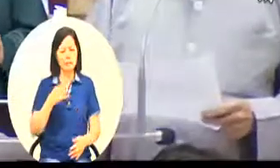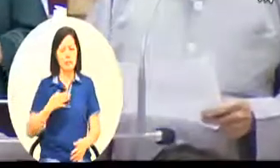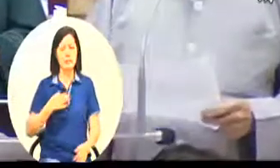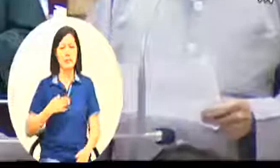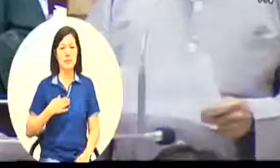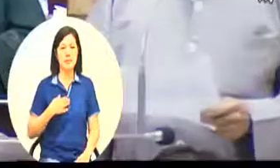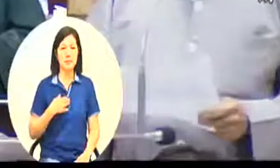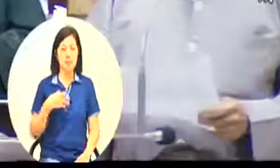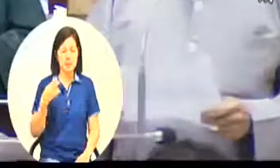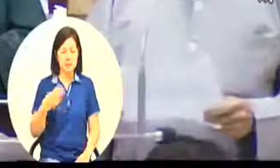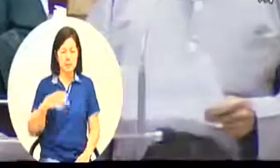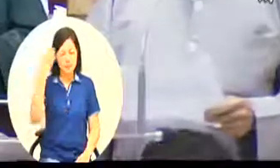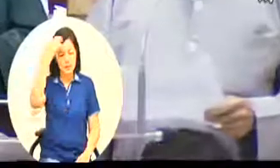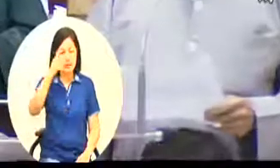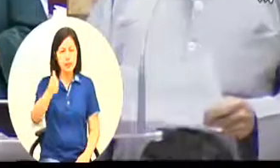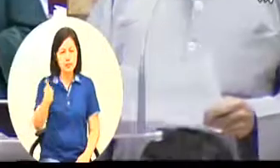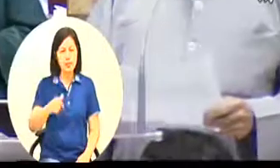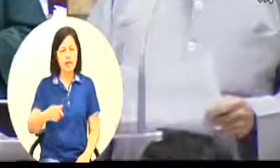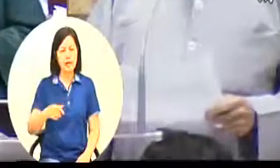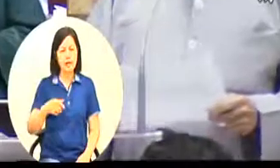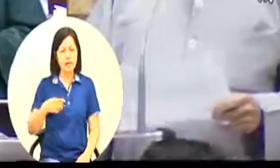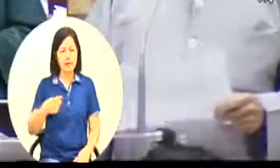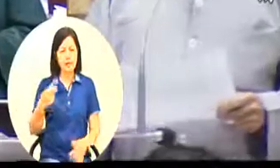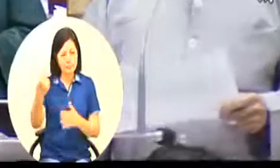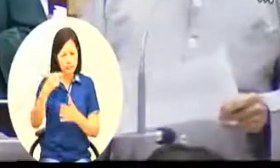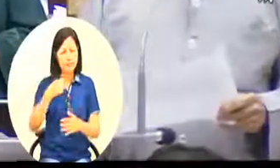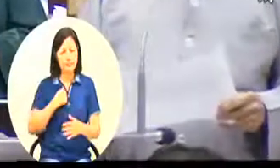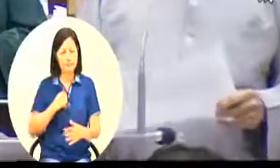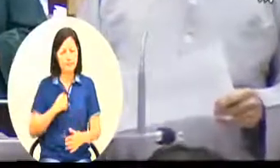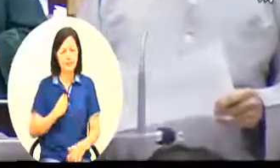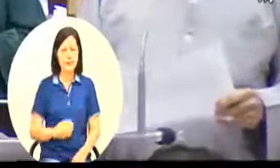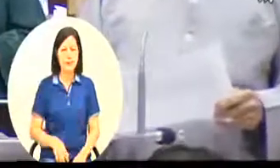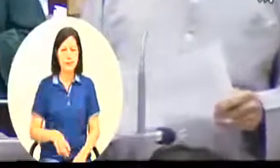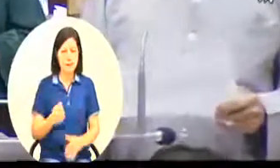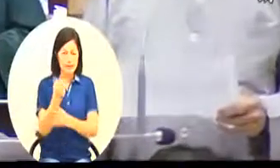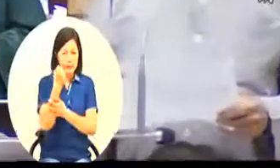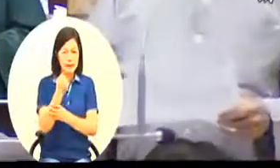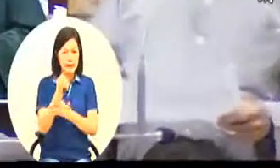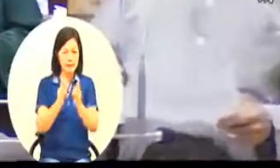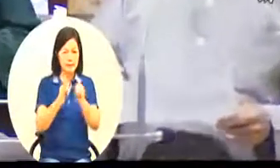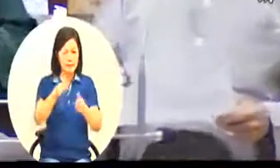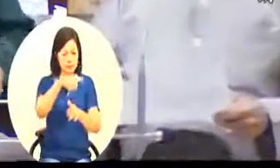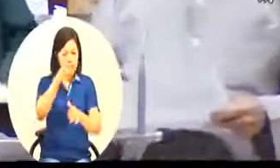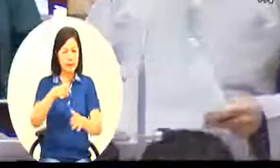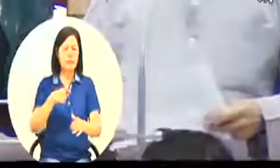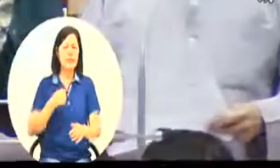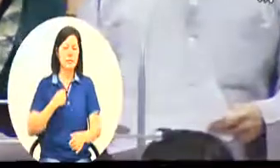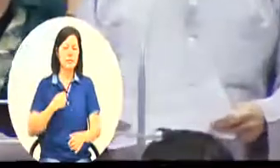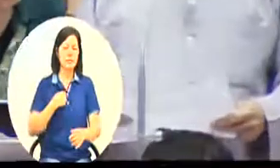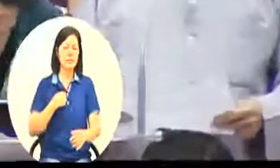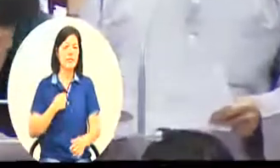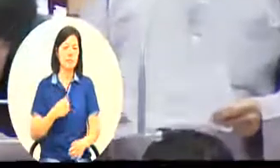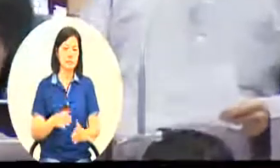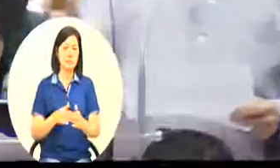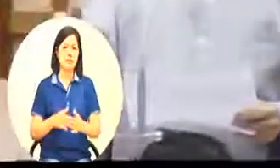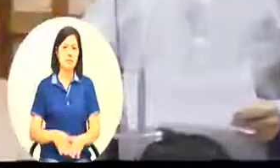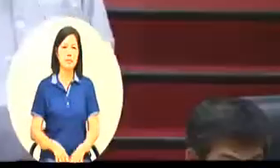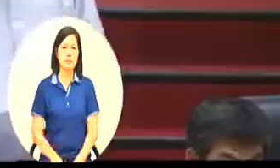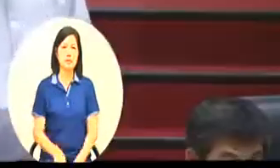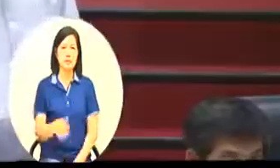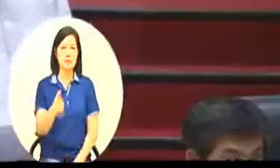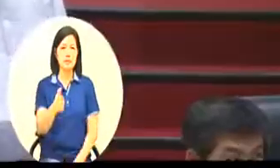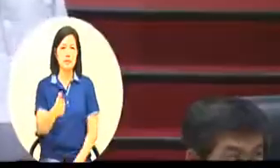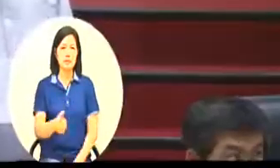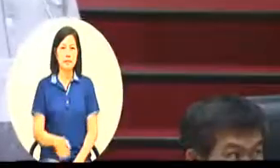啊嘛，请陈议员了解，啊，让陈议员甲所有的支持者了解， 谢谢。 谢谢。 好，谢谢